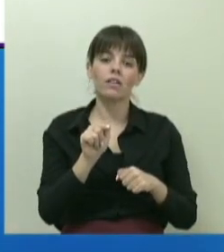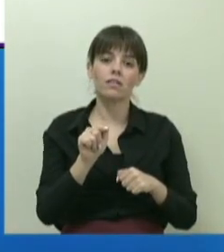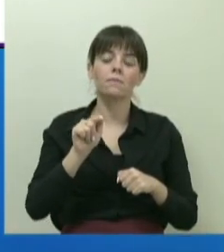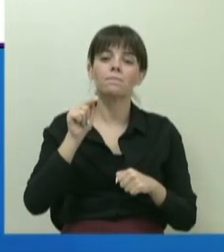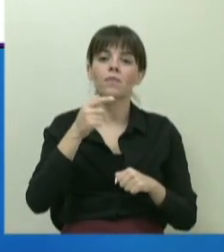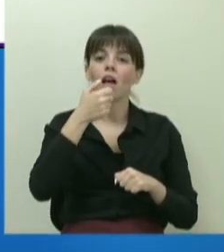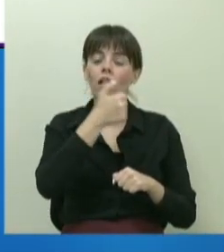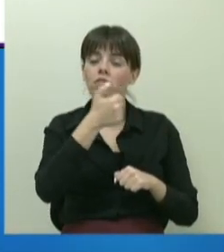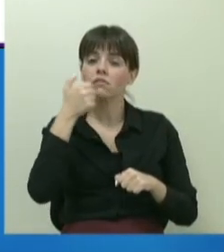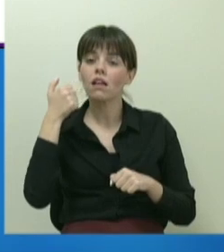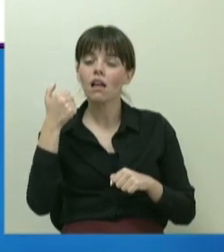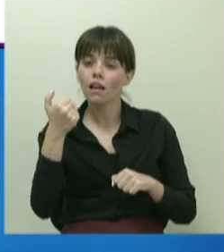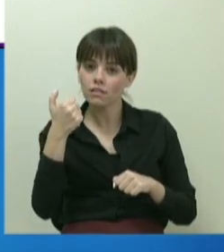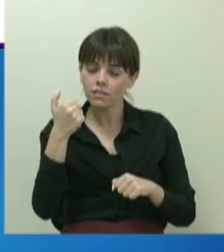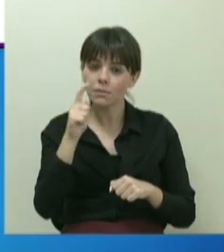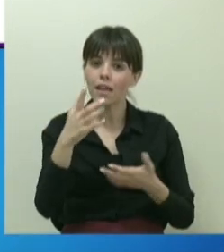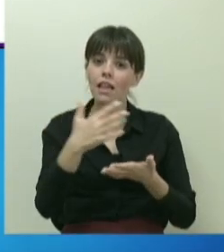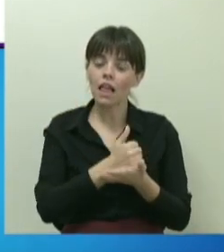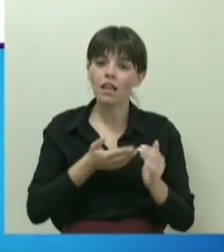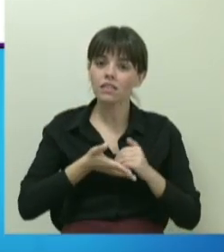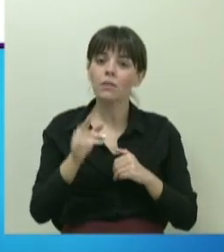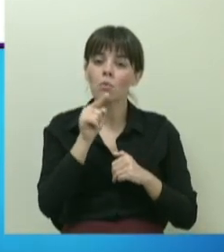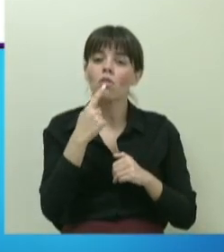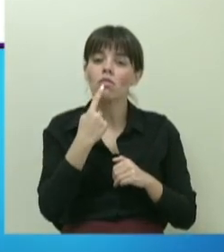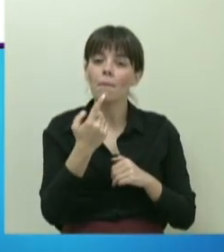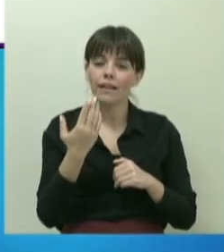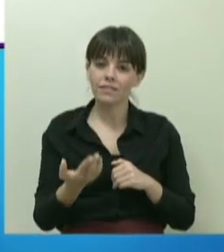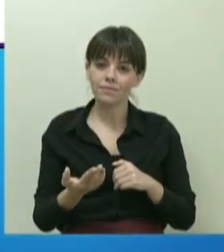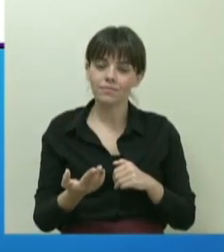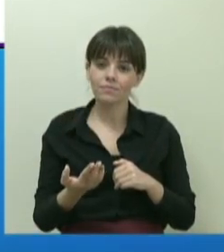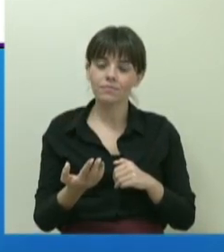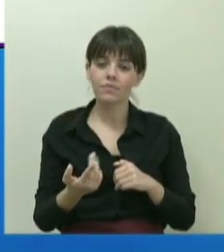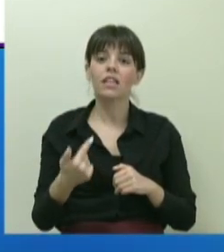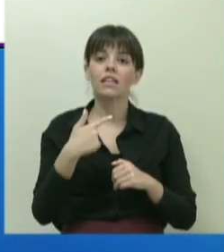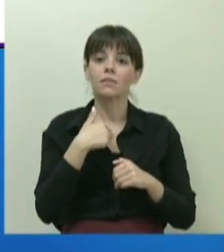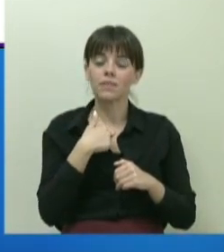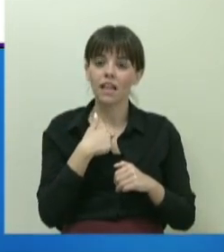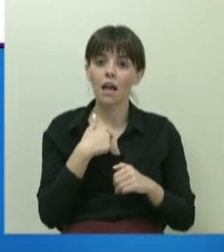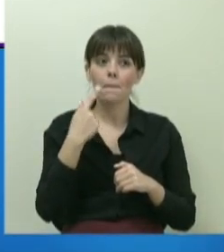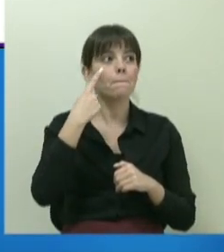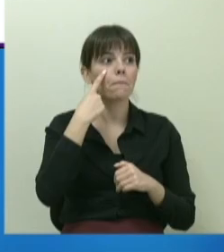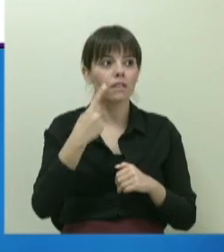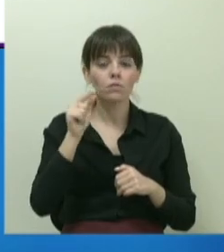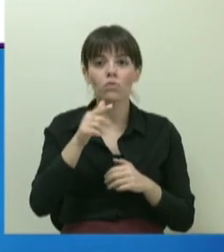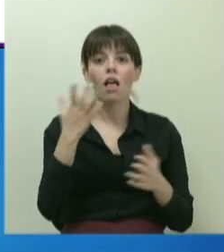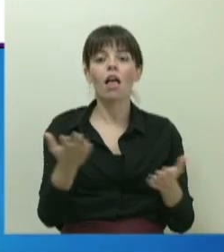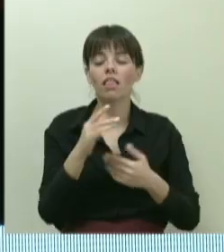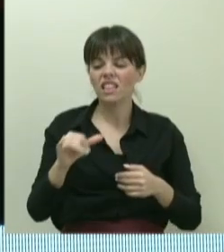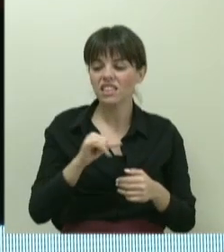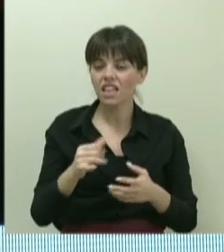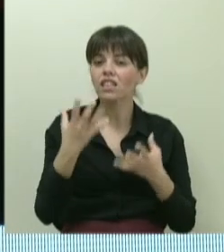altında. İyi gelir dağılımı bu demek. Bize baktığımızda buna en yakın